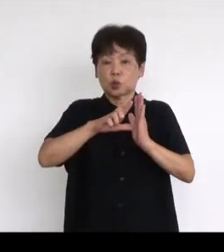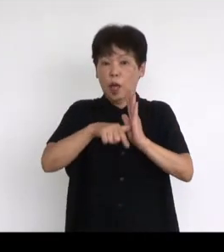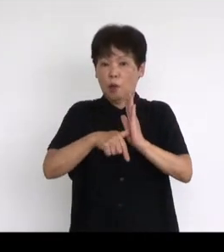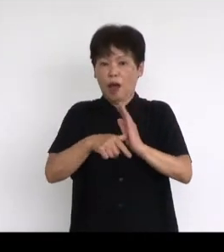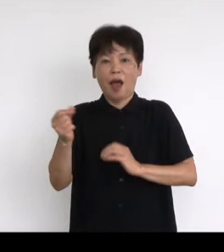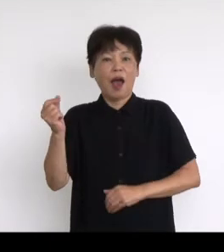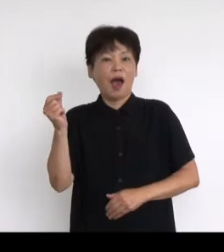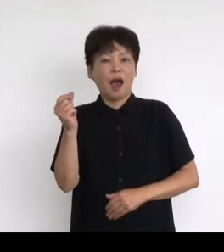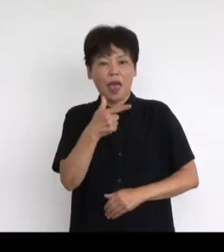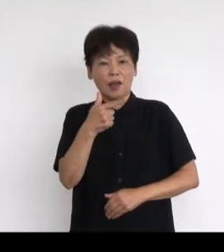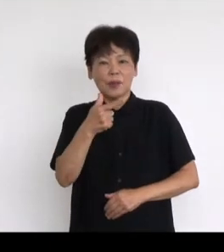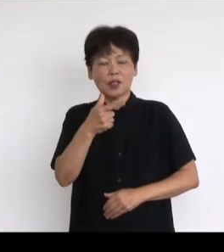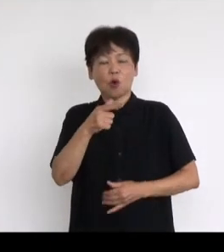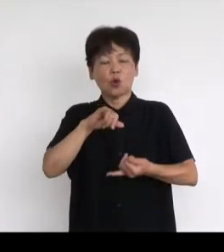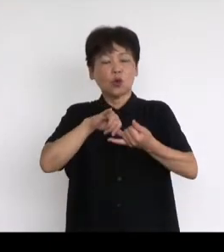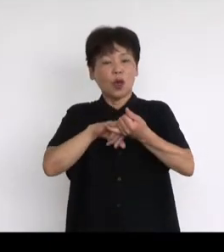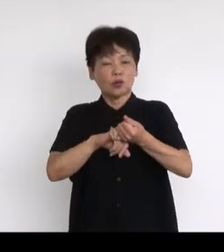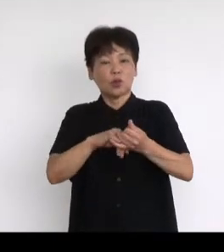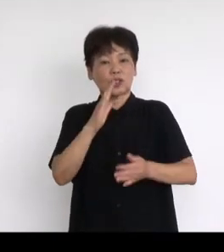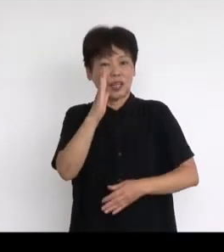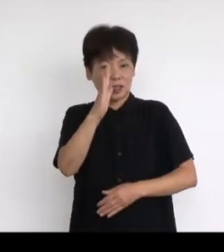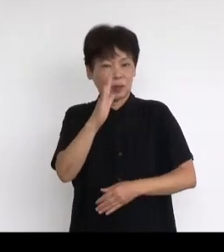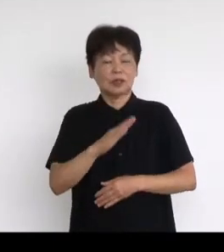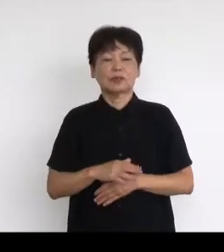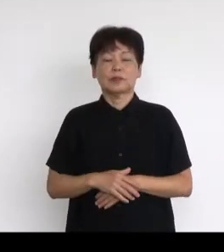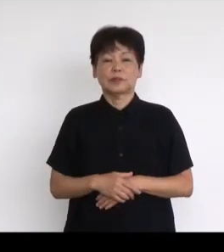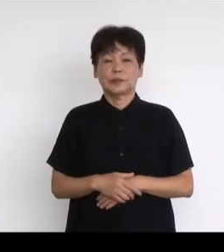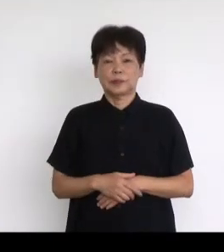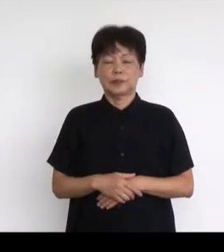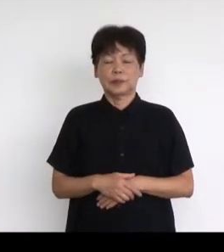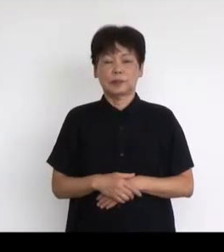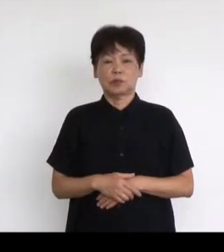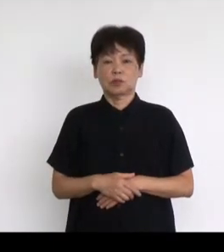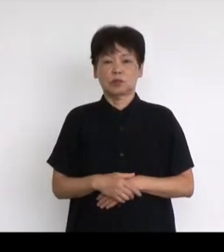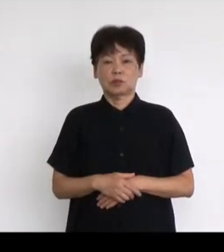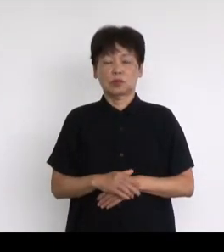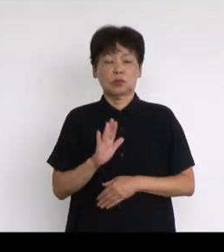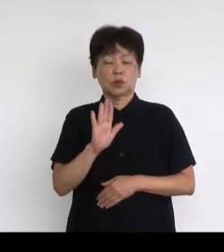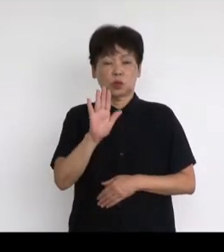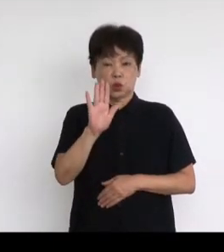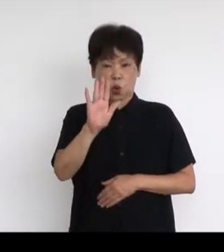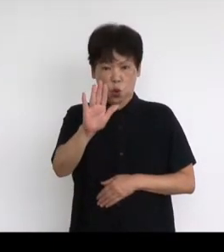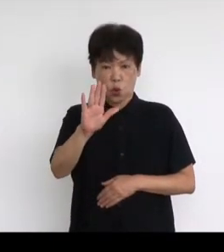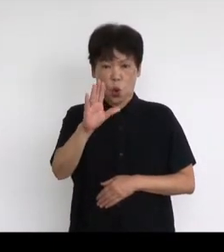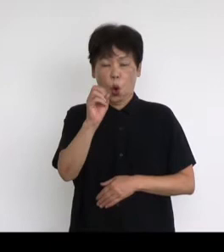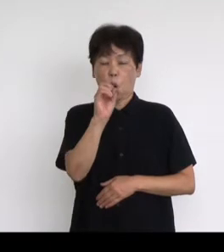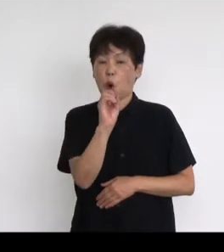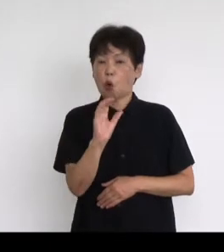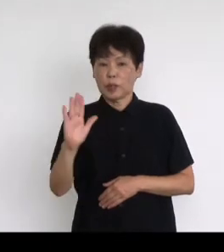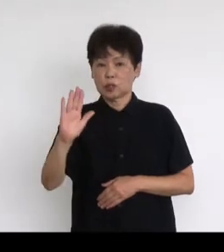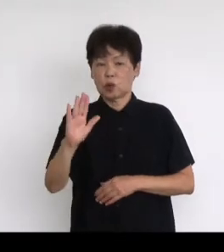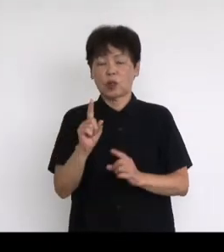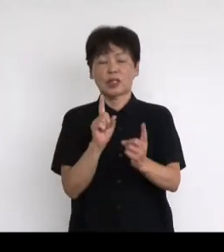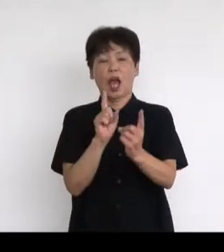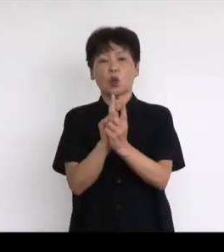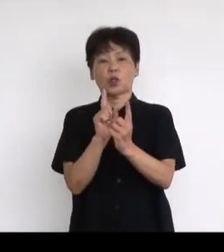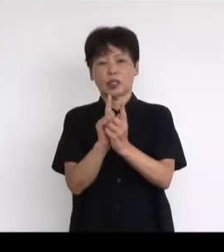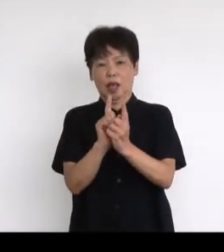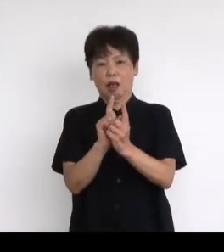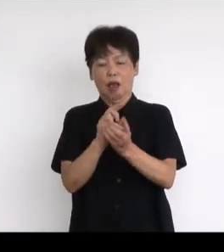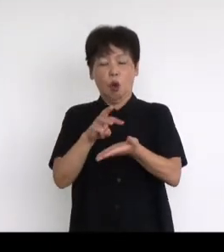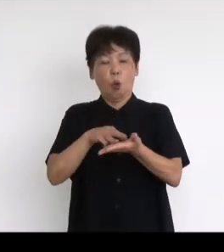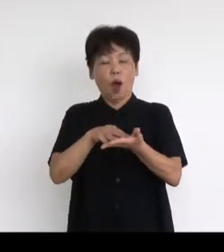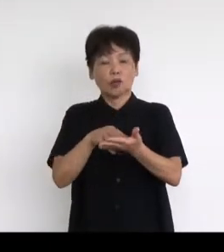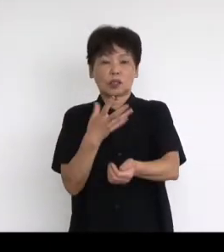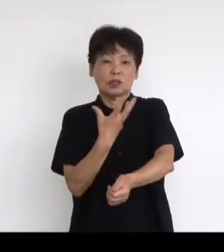の予約をお願いします。今後 オミクロン株に対応したワク